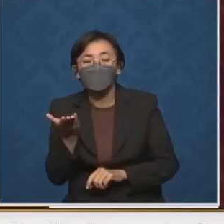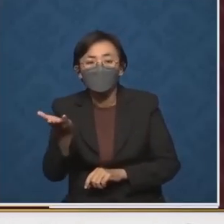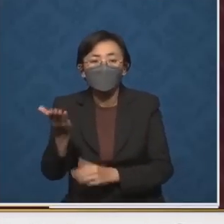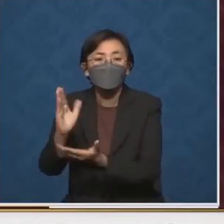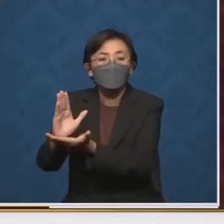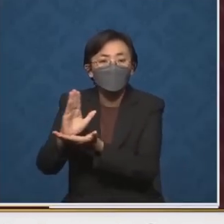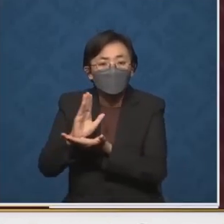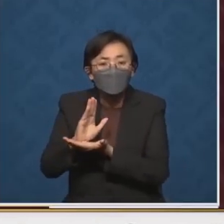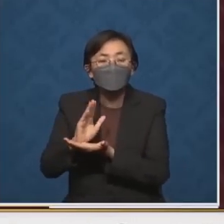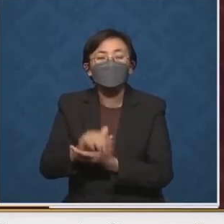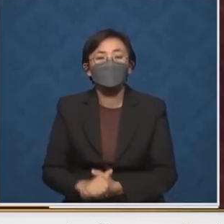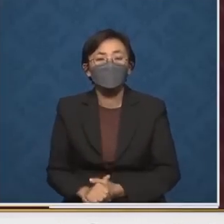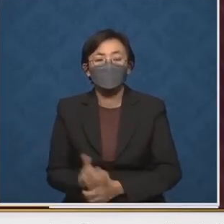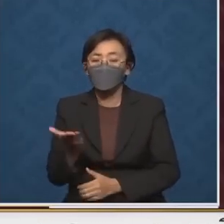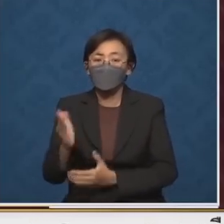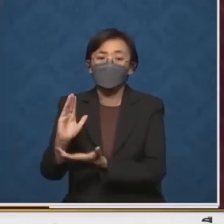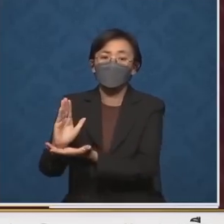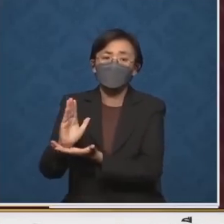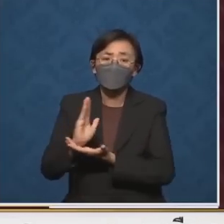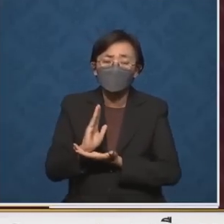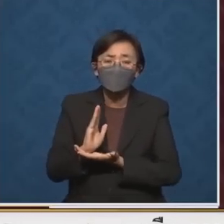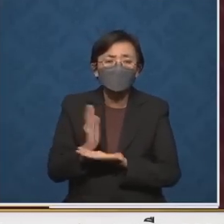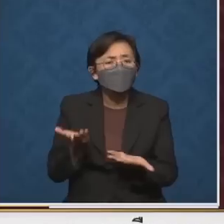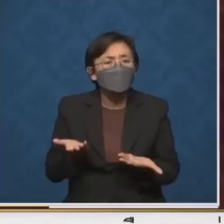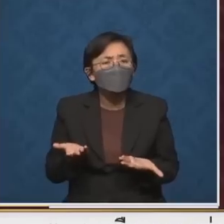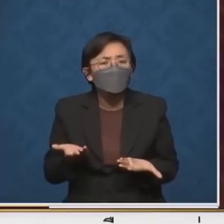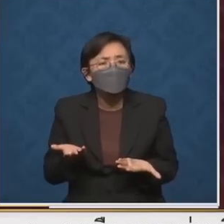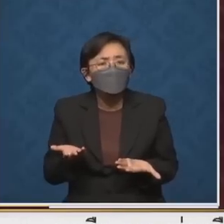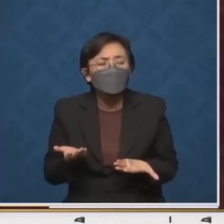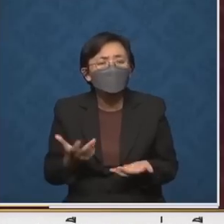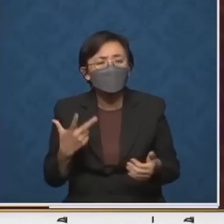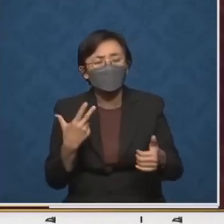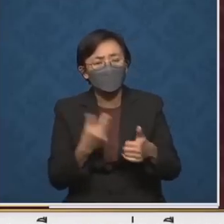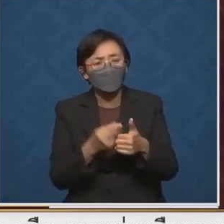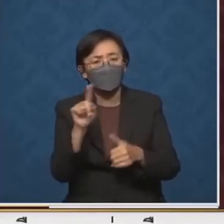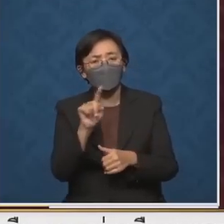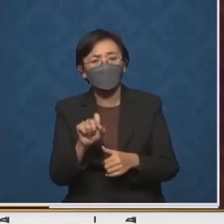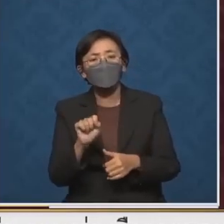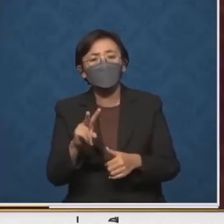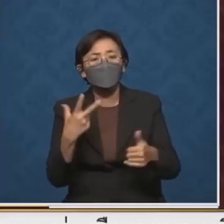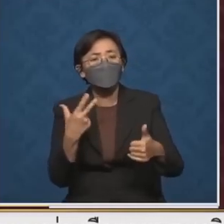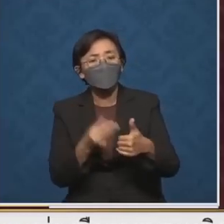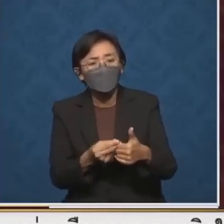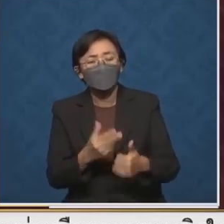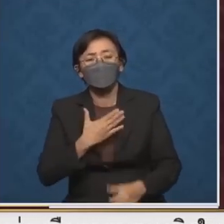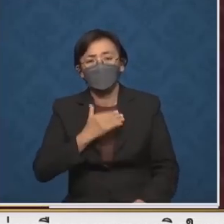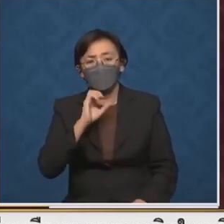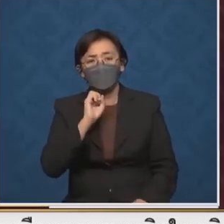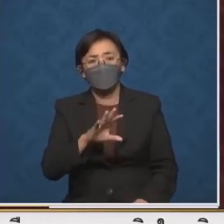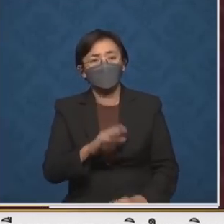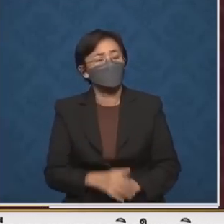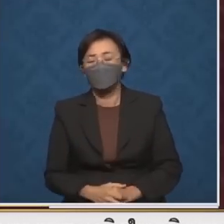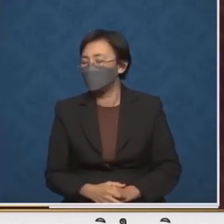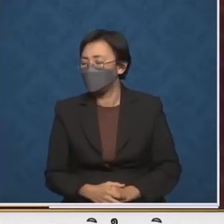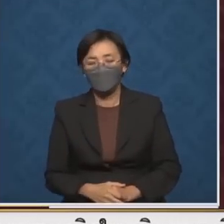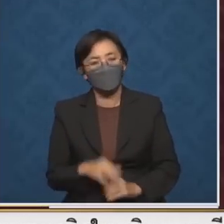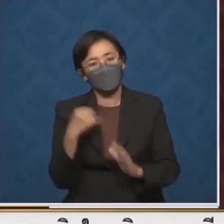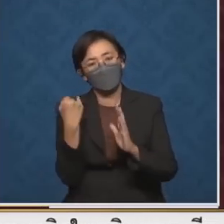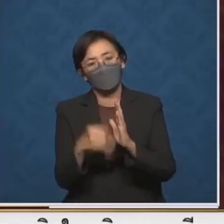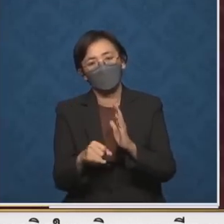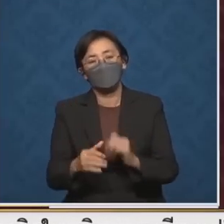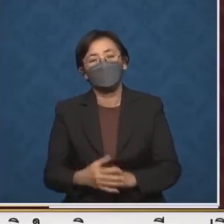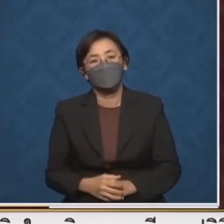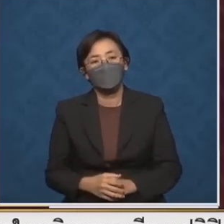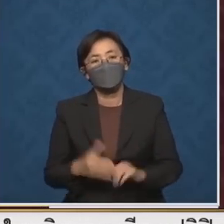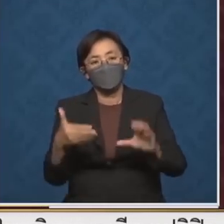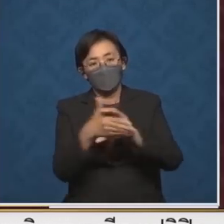จากเขามาแล้วไหนคุบอกวคุจะฉีด Sidnewekเรื่องนี้ Shelพิฬลไป